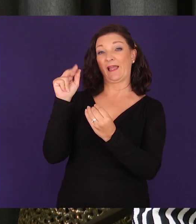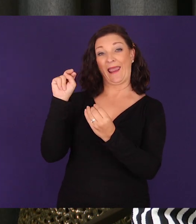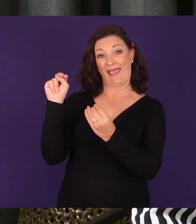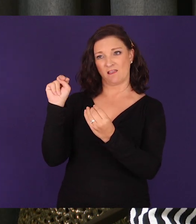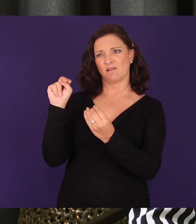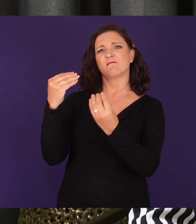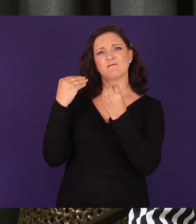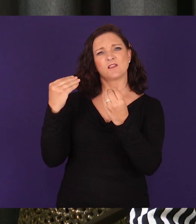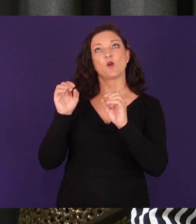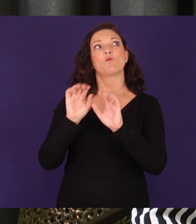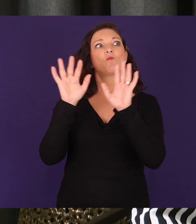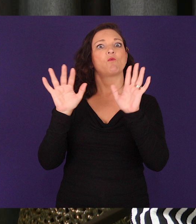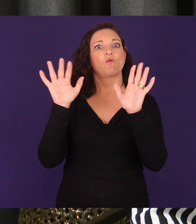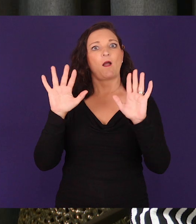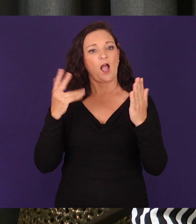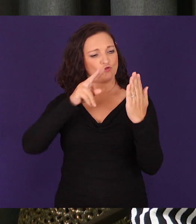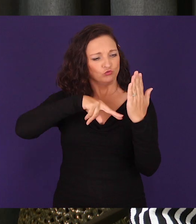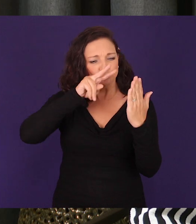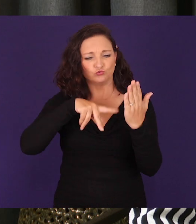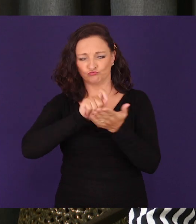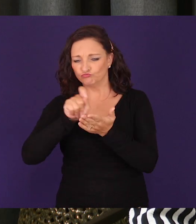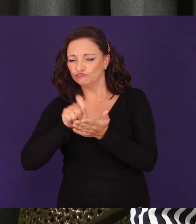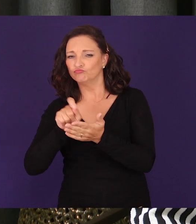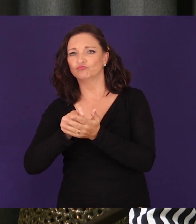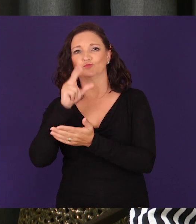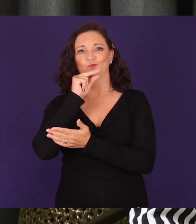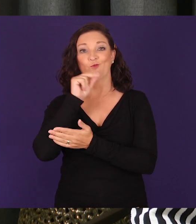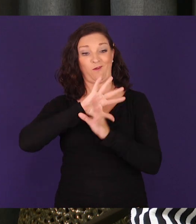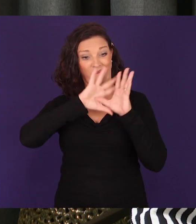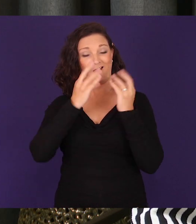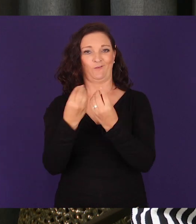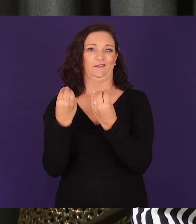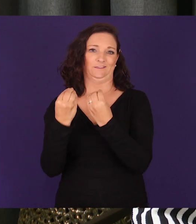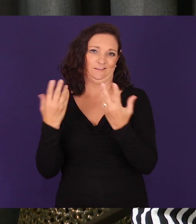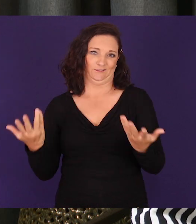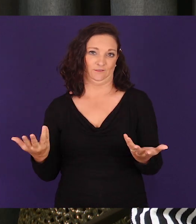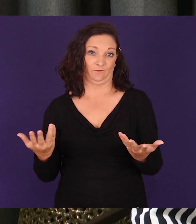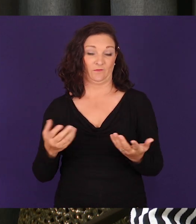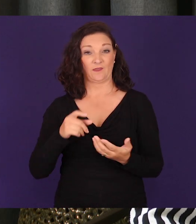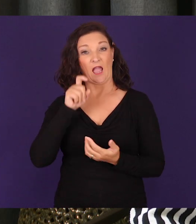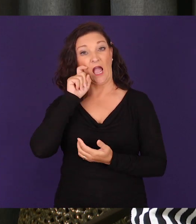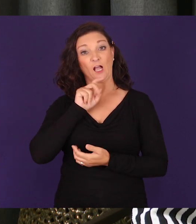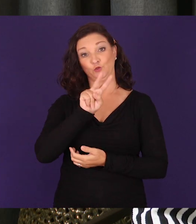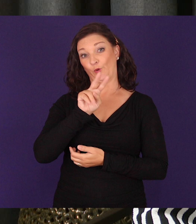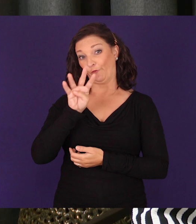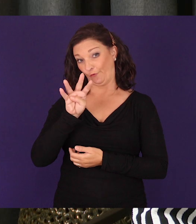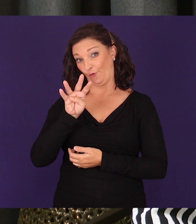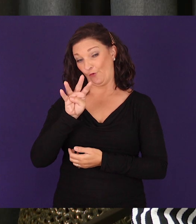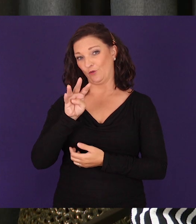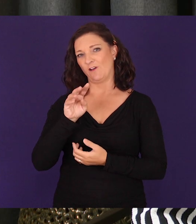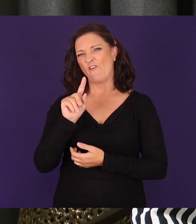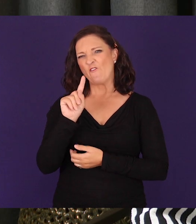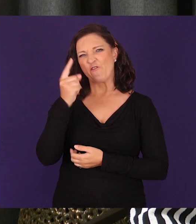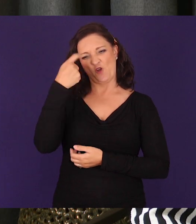met besondere maniere geleer om te lees, te skryf en te praat. En op die ouderdom van 24 het sy die